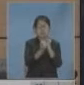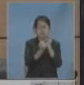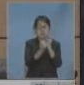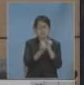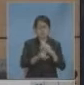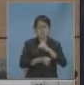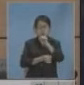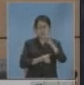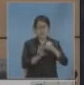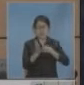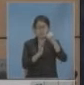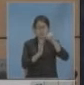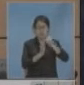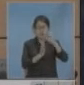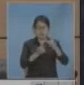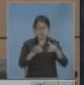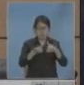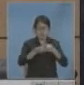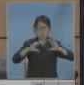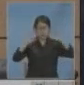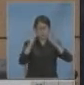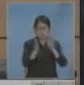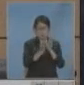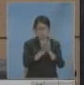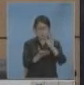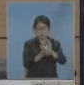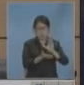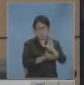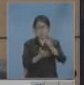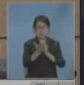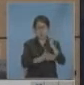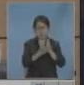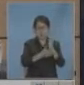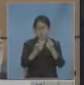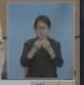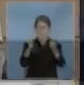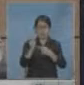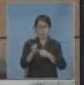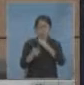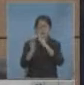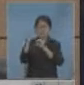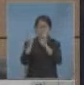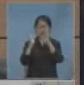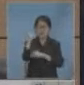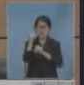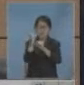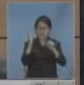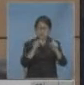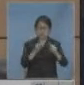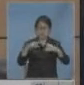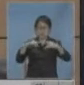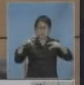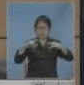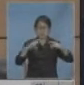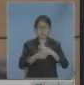ถ้าไม่ใช่เลือกพรรครัฐบาลก็จะไม่ให้งบประมาณลงไปสู่ในพื้นที่ดังกล่าวตรงนี้ท่านประธานครับสะท้อนให้เห็